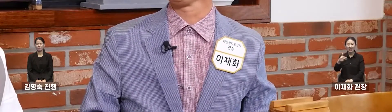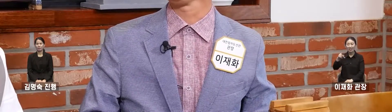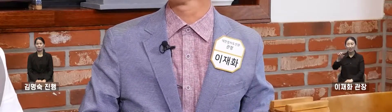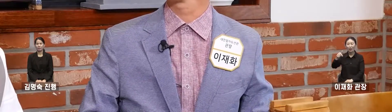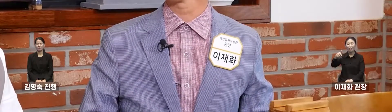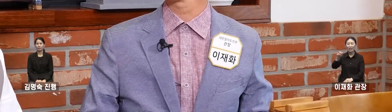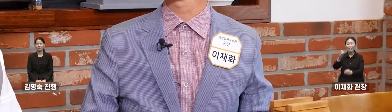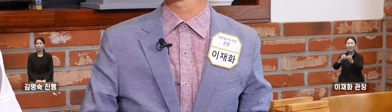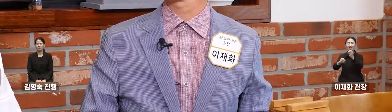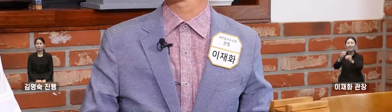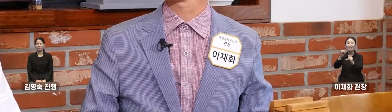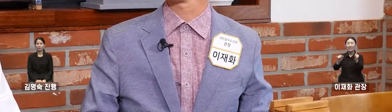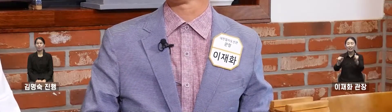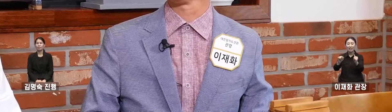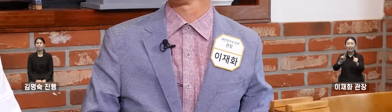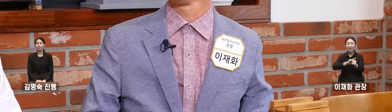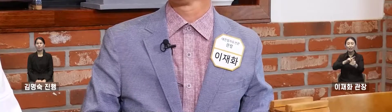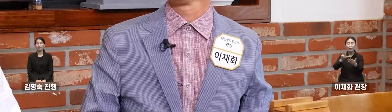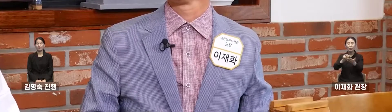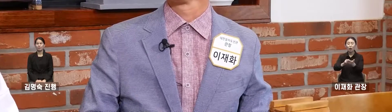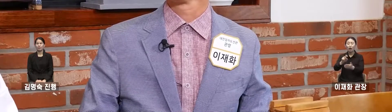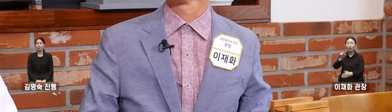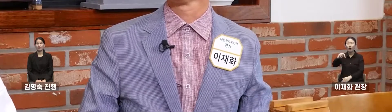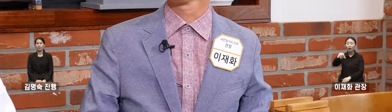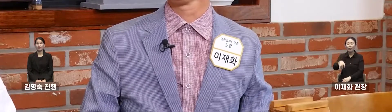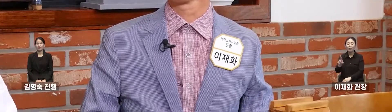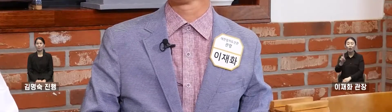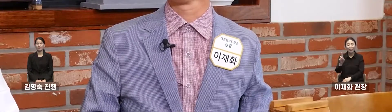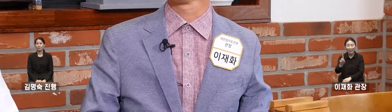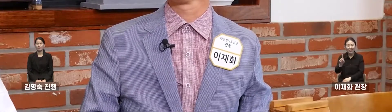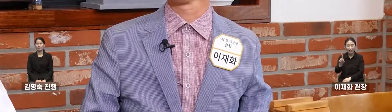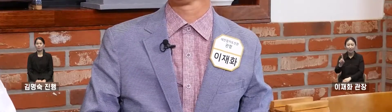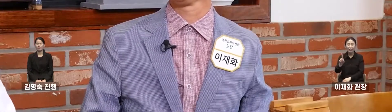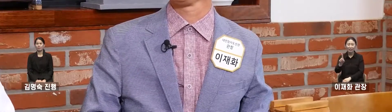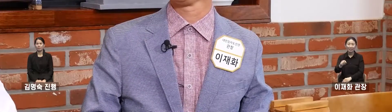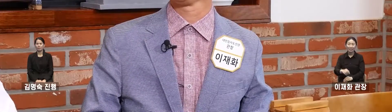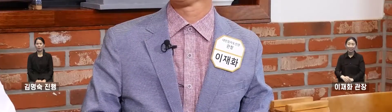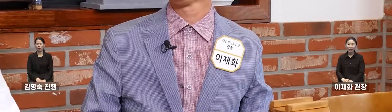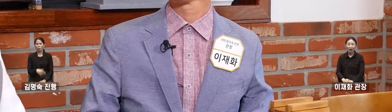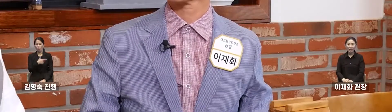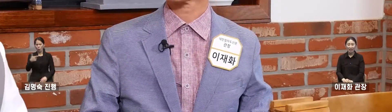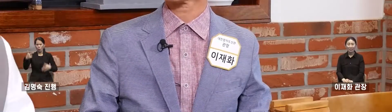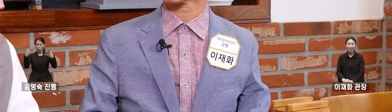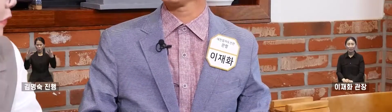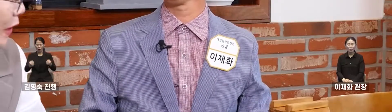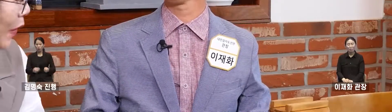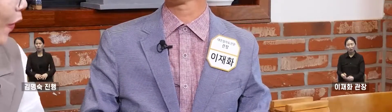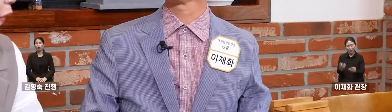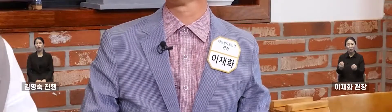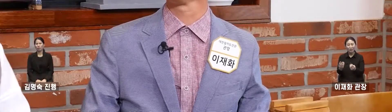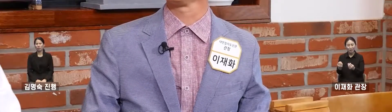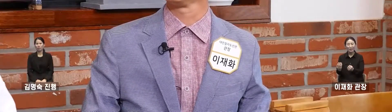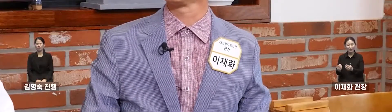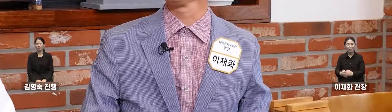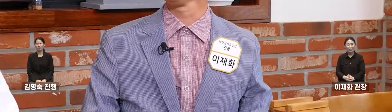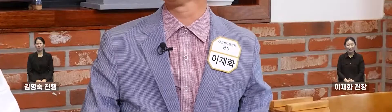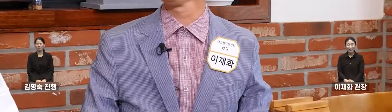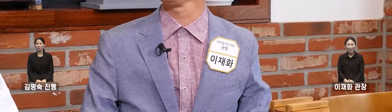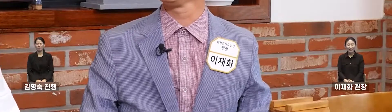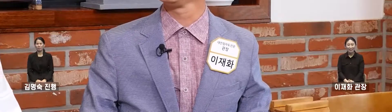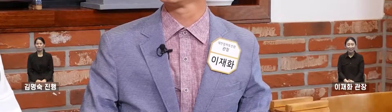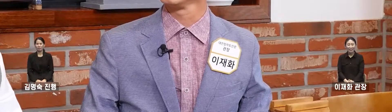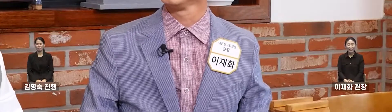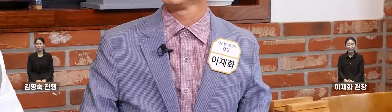한성기 시인의 여기라는 또 시비도 있습니다. 거기 또 엄청 많네요 시비. 네, 그래서